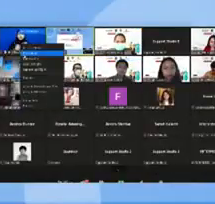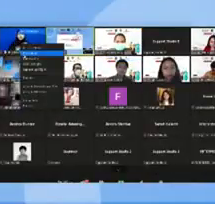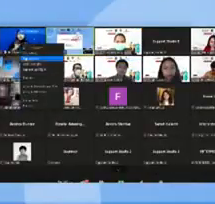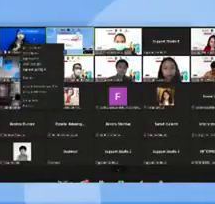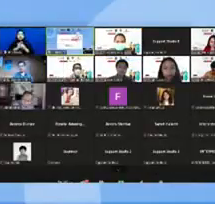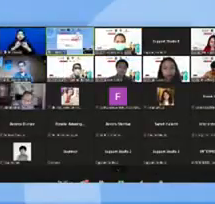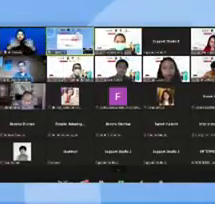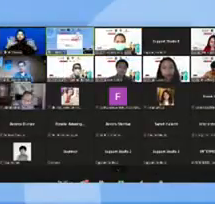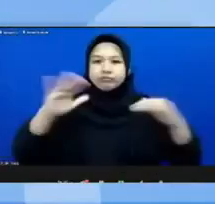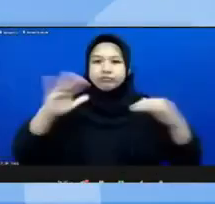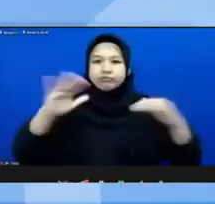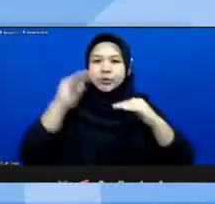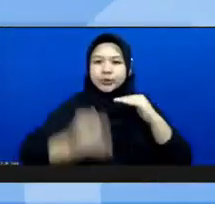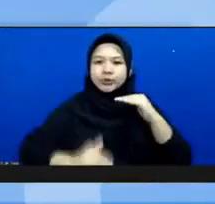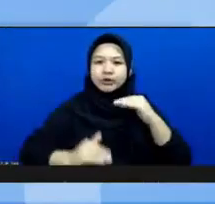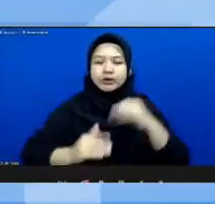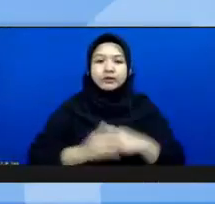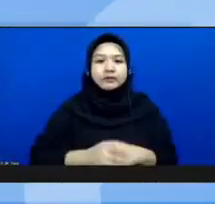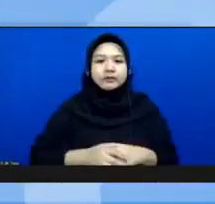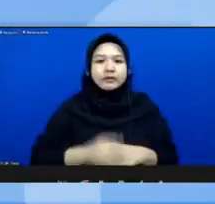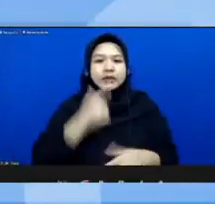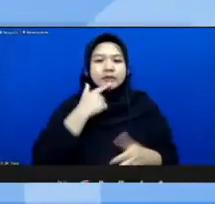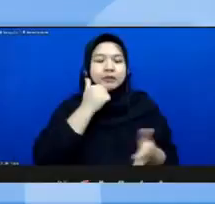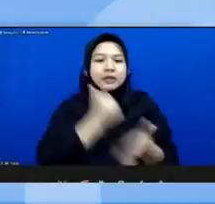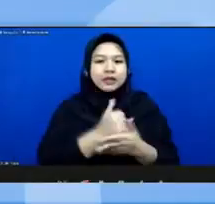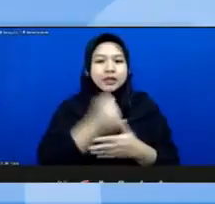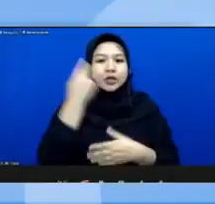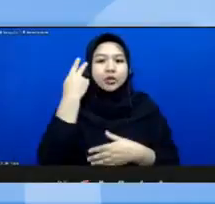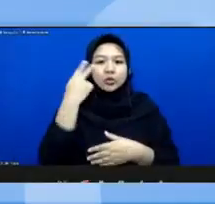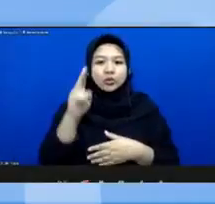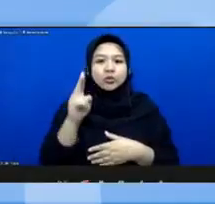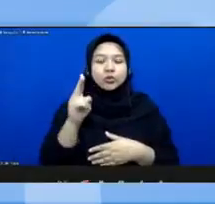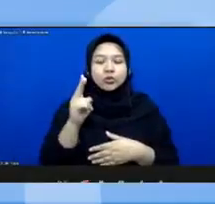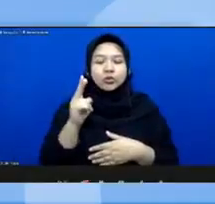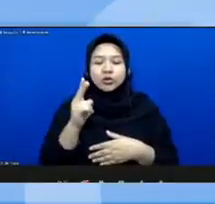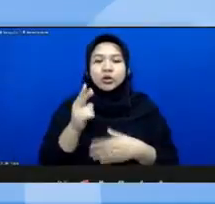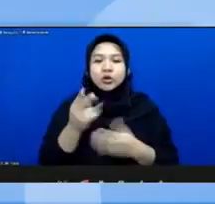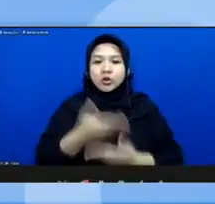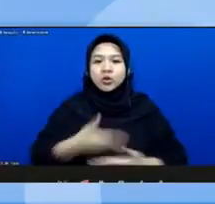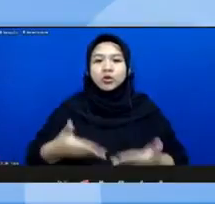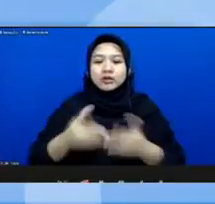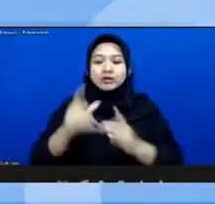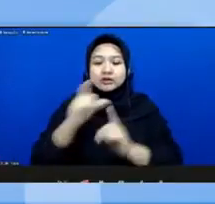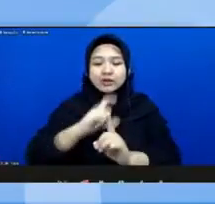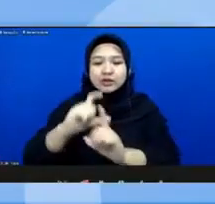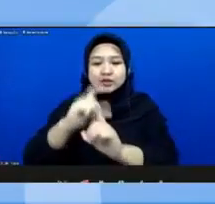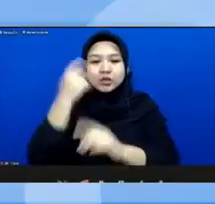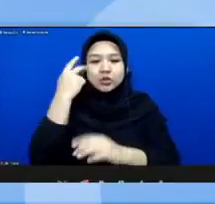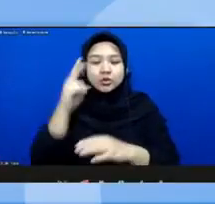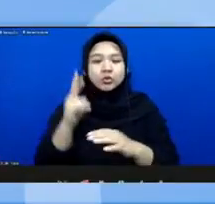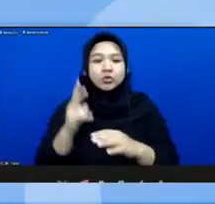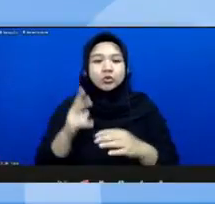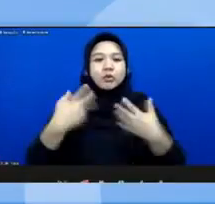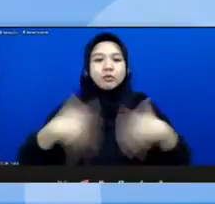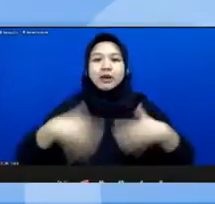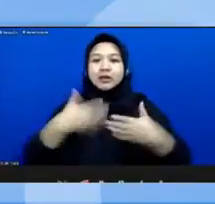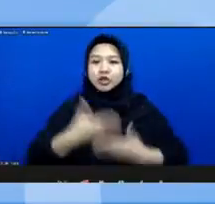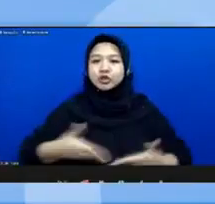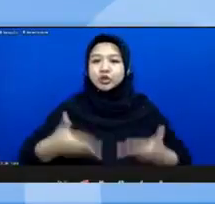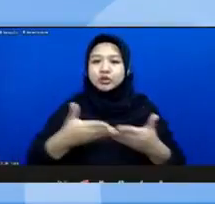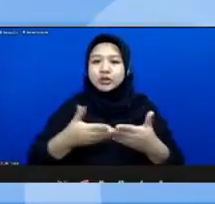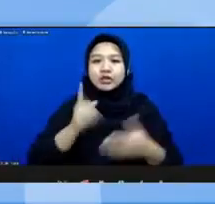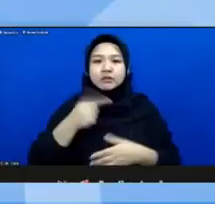penularan. Nah, kenapa sangat penting untuk meletakkan contact tracing dalam kerangka social practice? Karena kalau kita